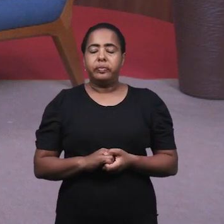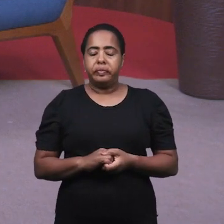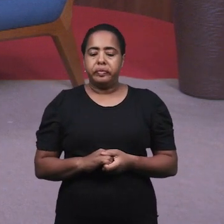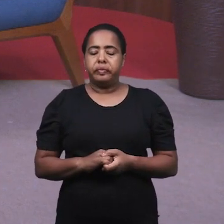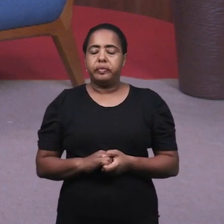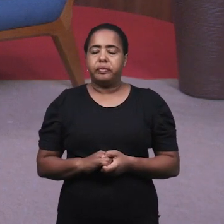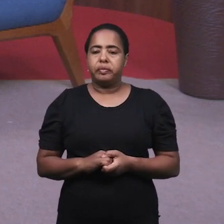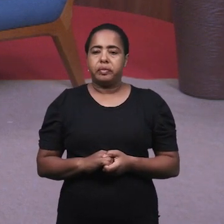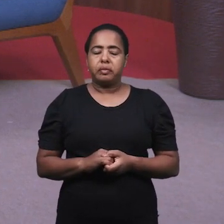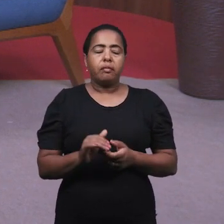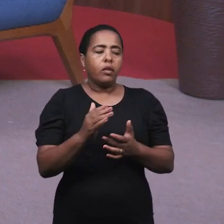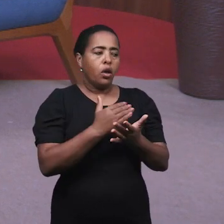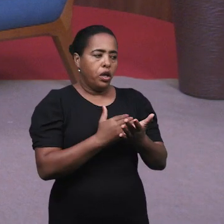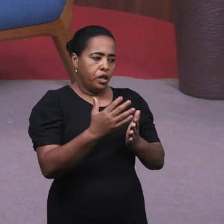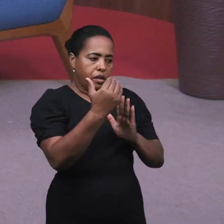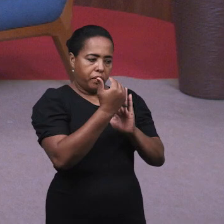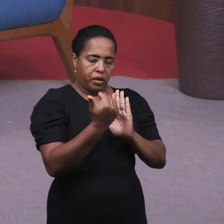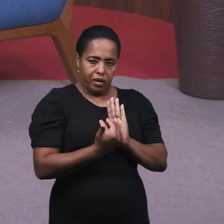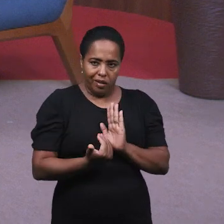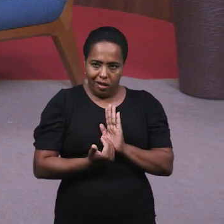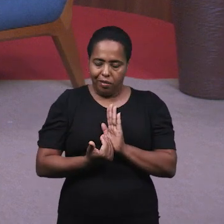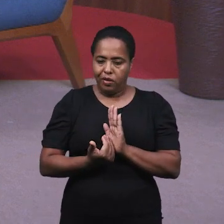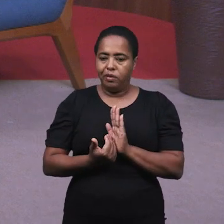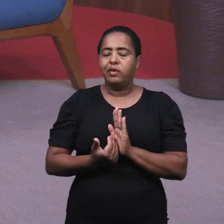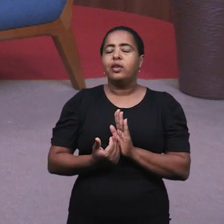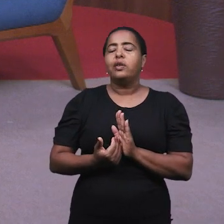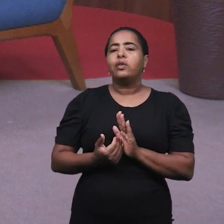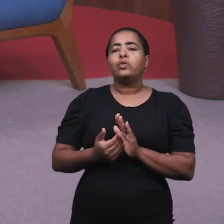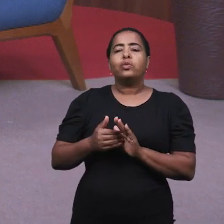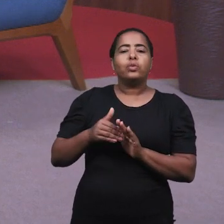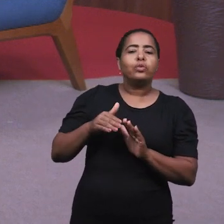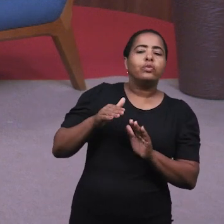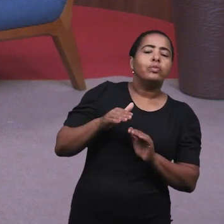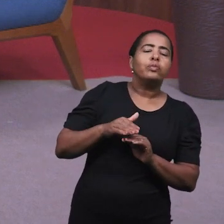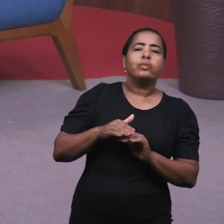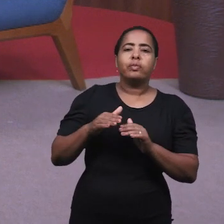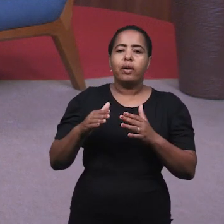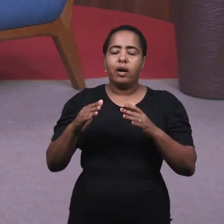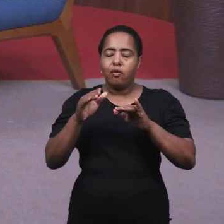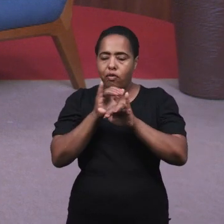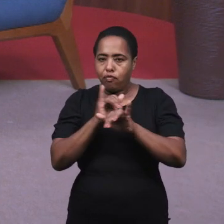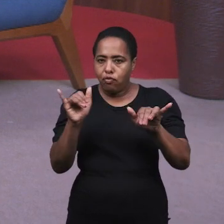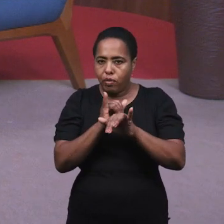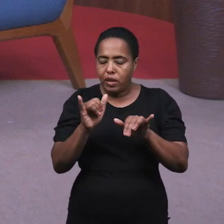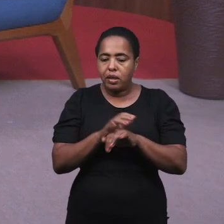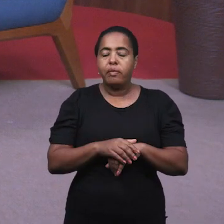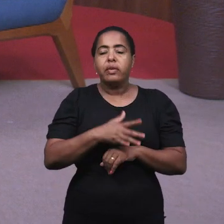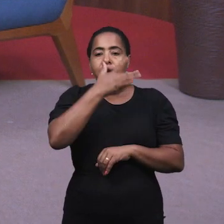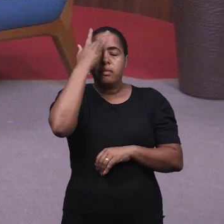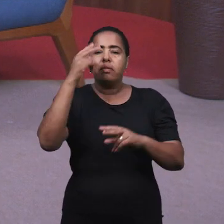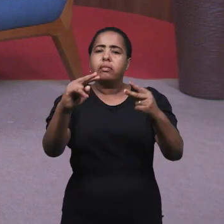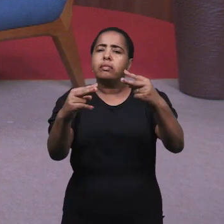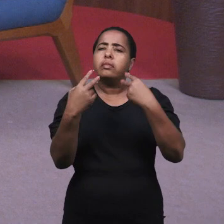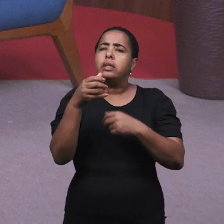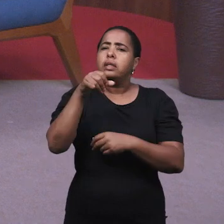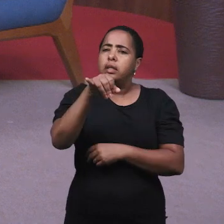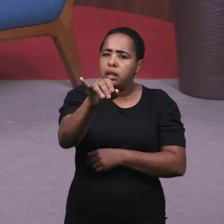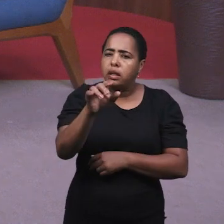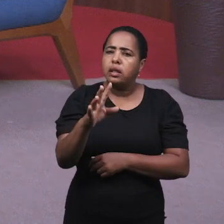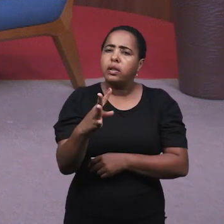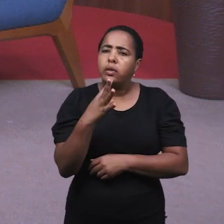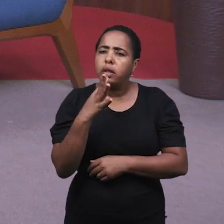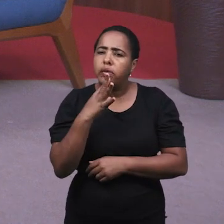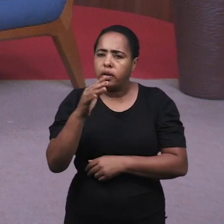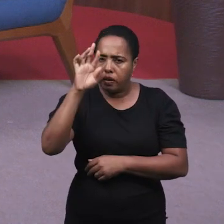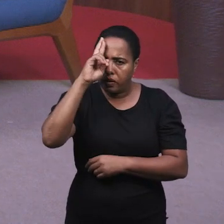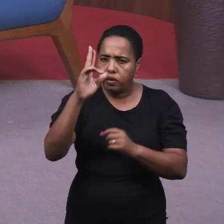Exactement. J'ai commencé la formation en posant une question à ceux qui nous assistent. Si elles connaissent le